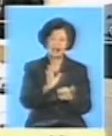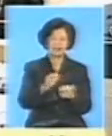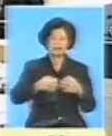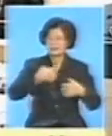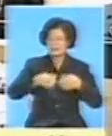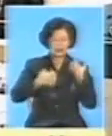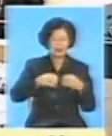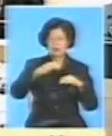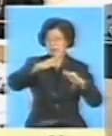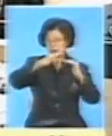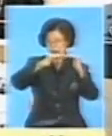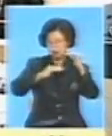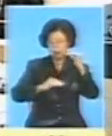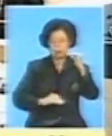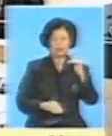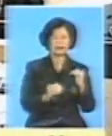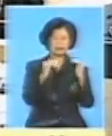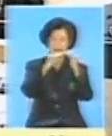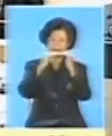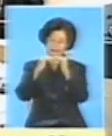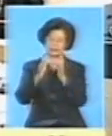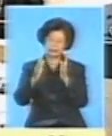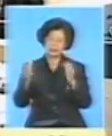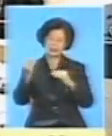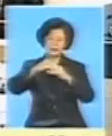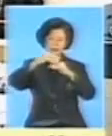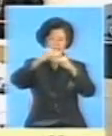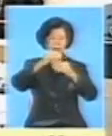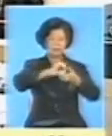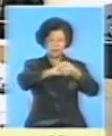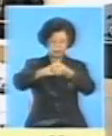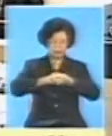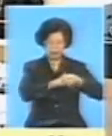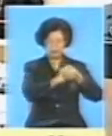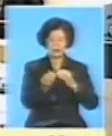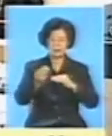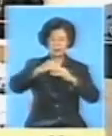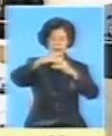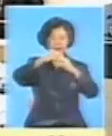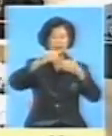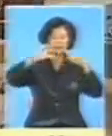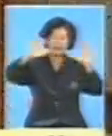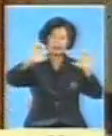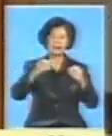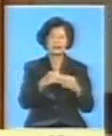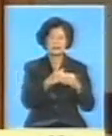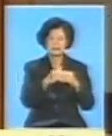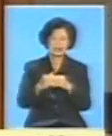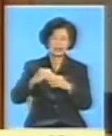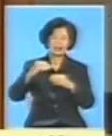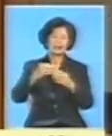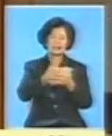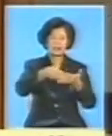ความเป็นธรรมมากขึ้นความเข้าใจซึ่งกันและกันมากขึ้นแล้วจะเกิดความสมัครสมานสามัคคีมากขึ้นนะครับรัฐบาลจะนำในเรื่องของการนโยบายที่